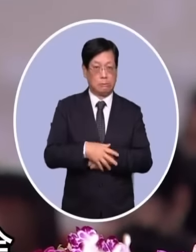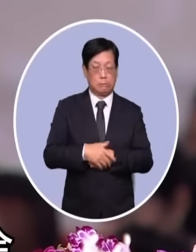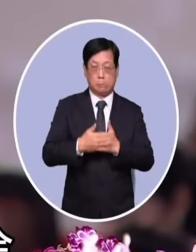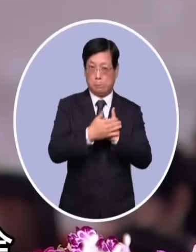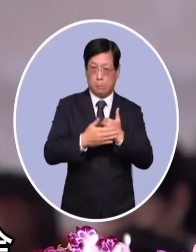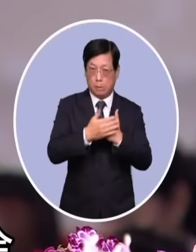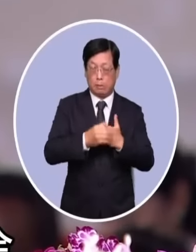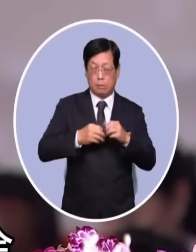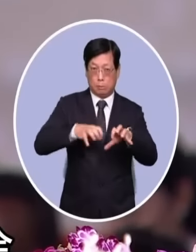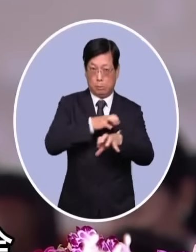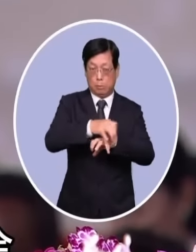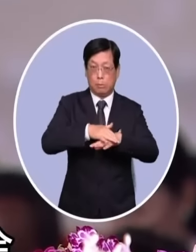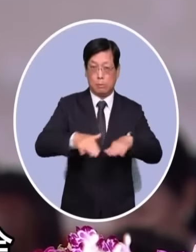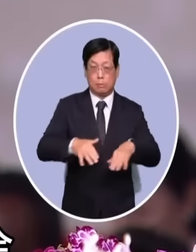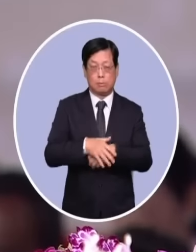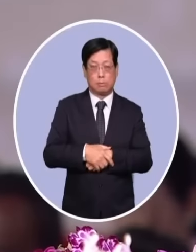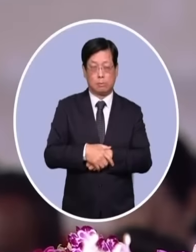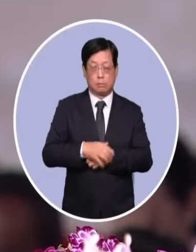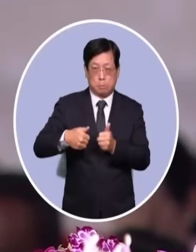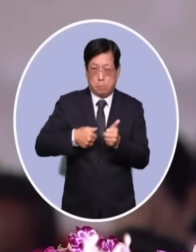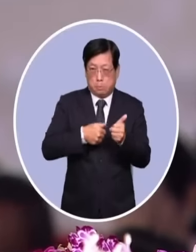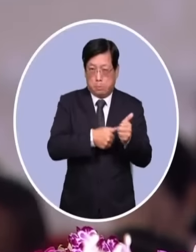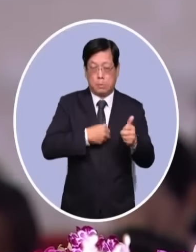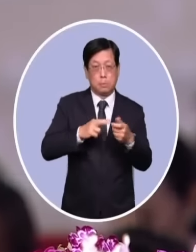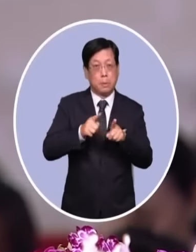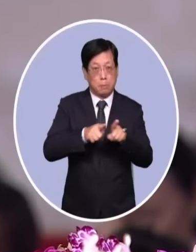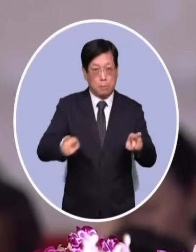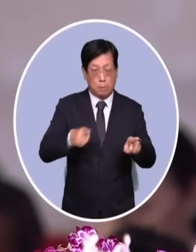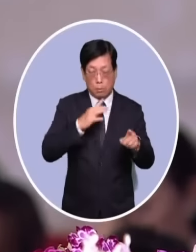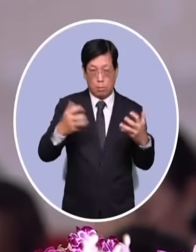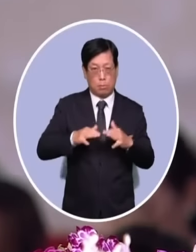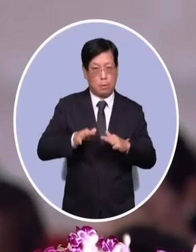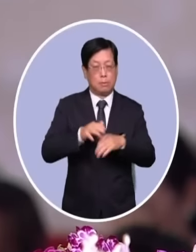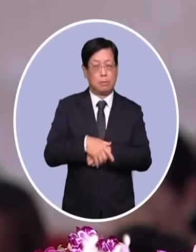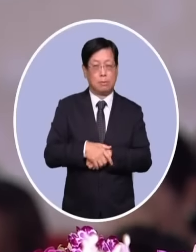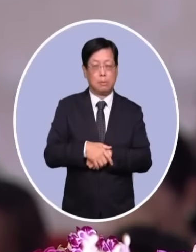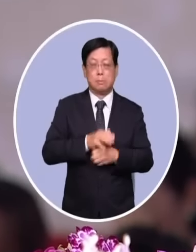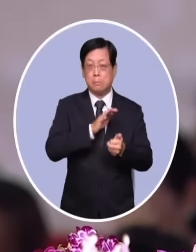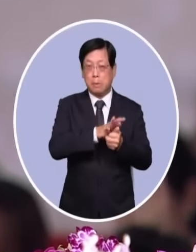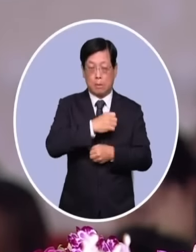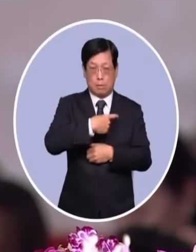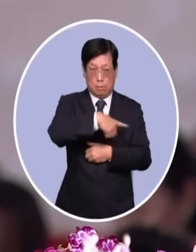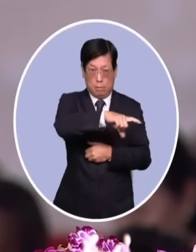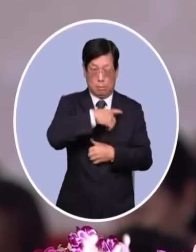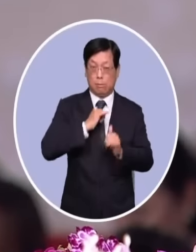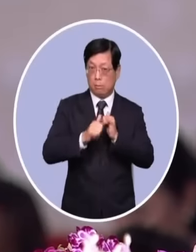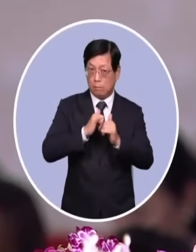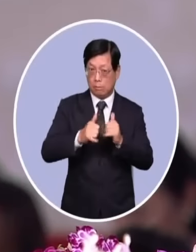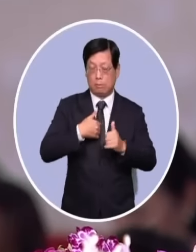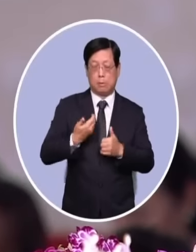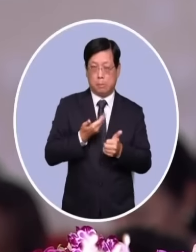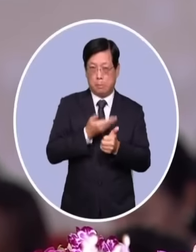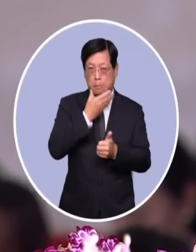护区域安全，追求和平共荣，为两岸人民带来福